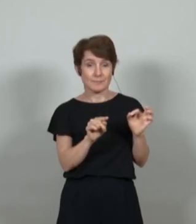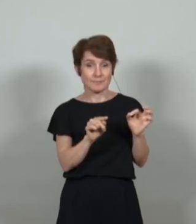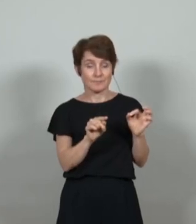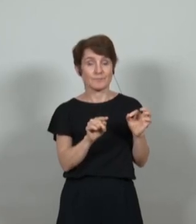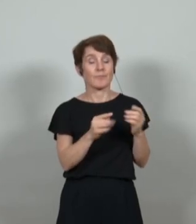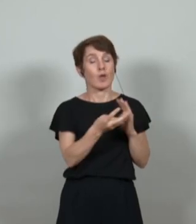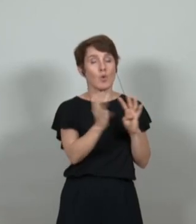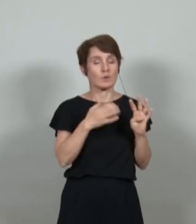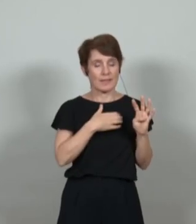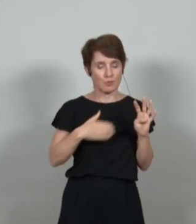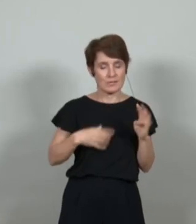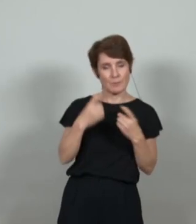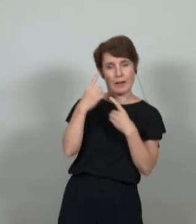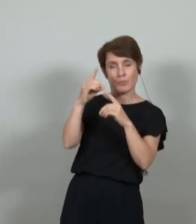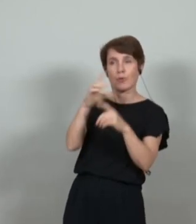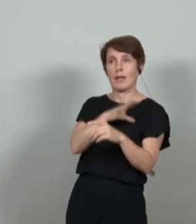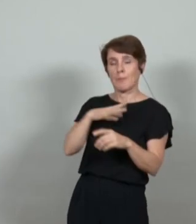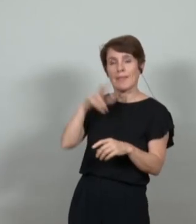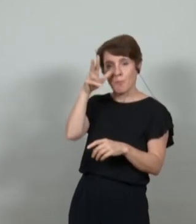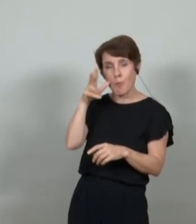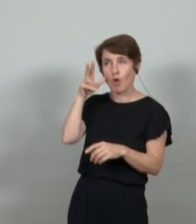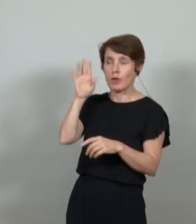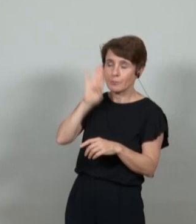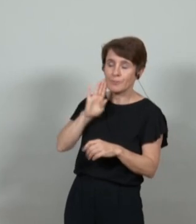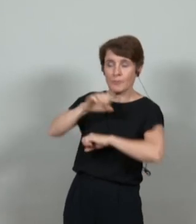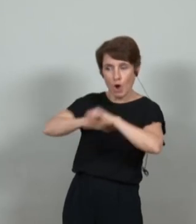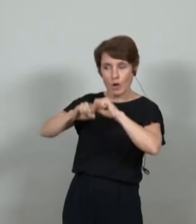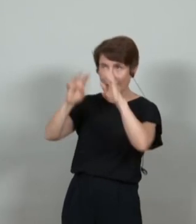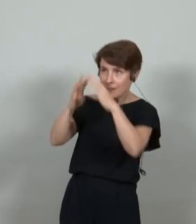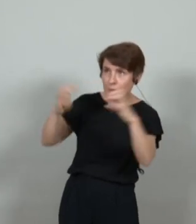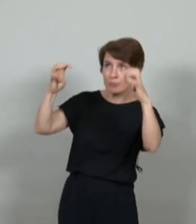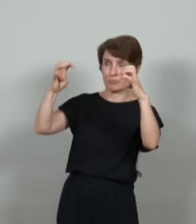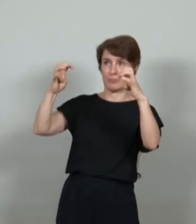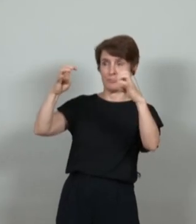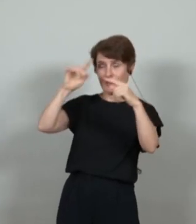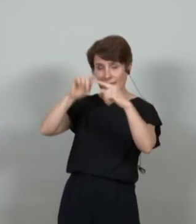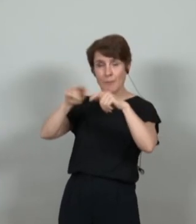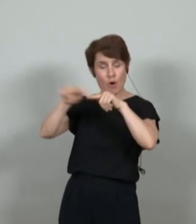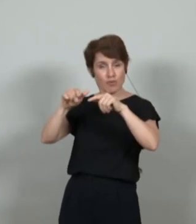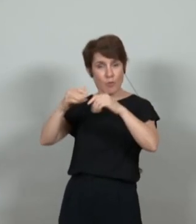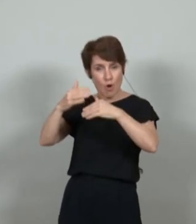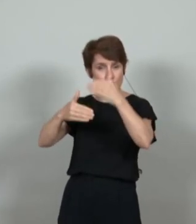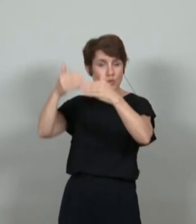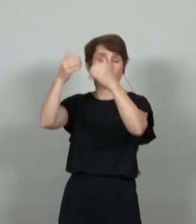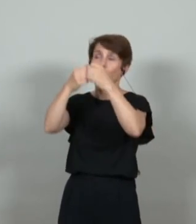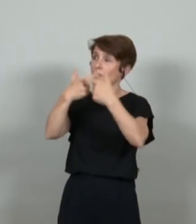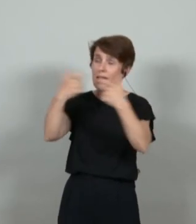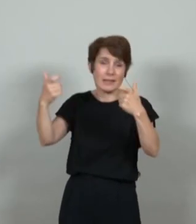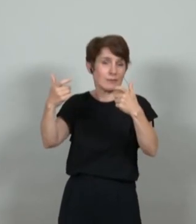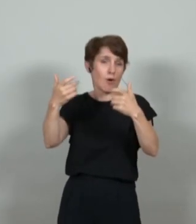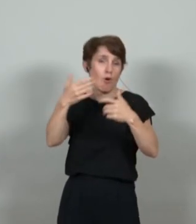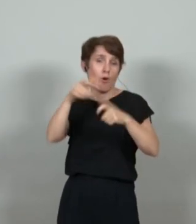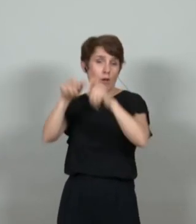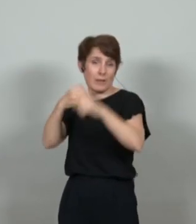municipal de Grenoble demande à Madame Elisabeth borne d'organiser au plus tôt un Grenelle du logement et de la construction rassemblant l'ensemble des acteurs concernés